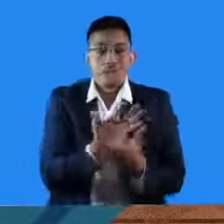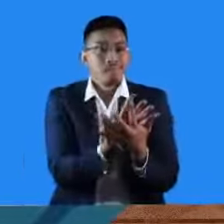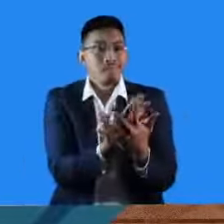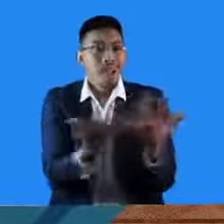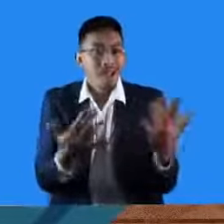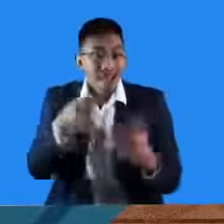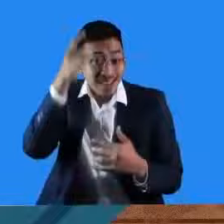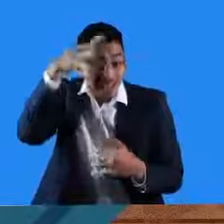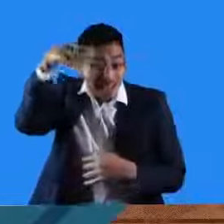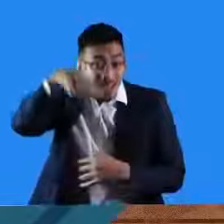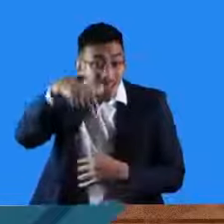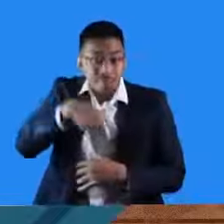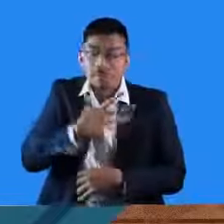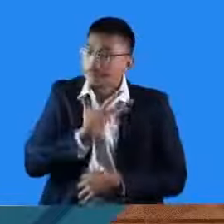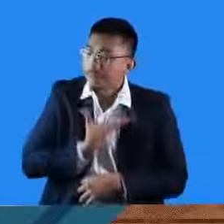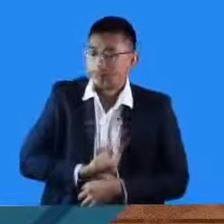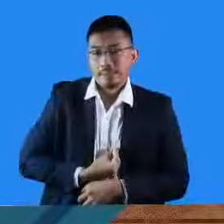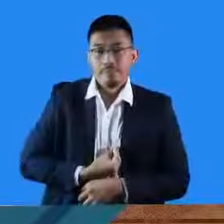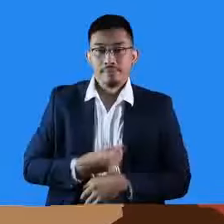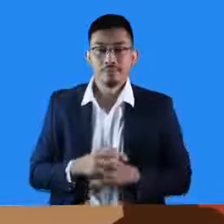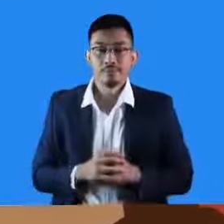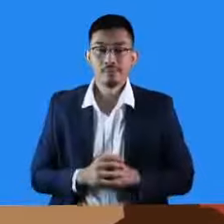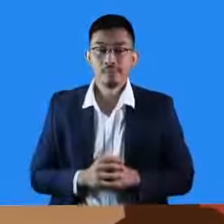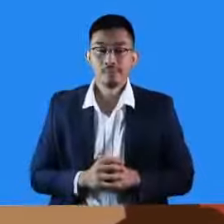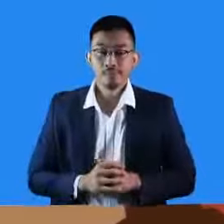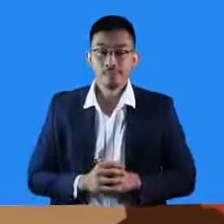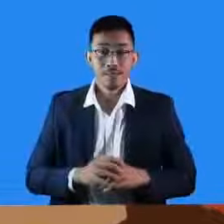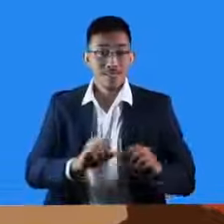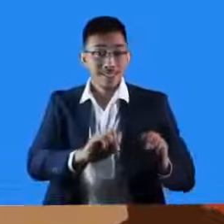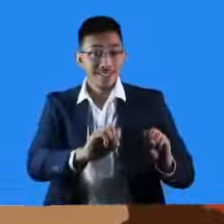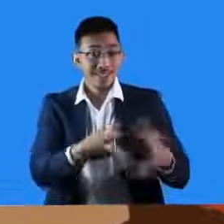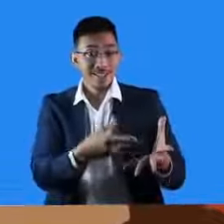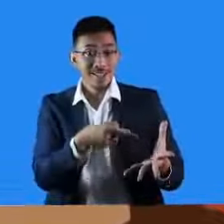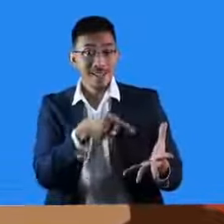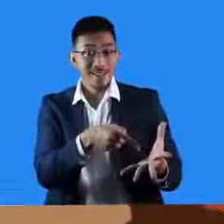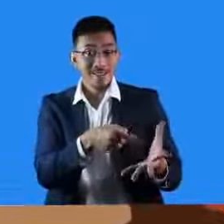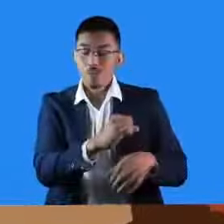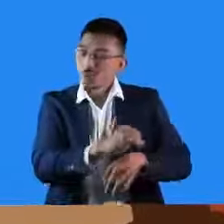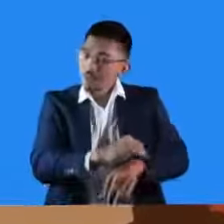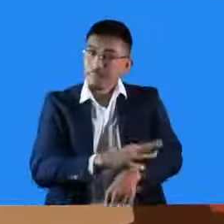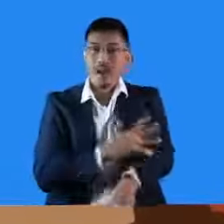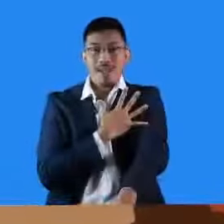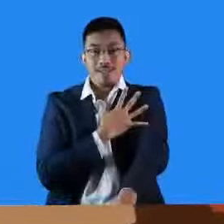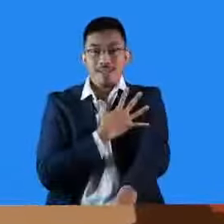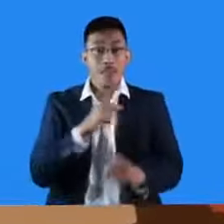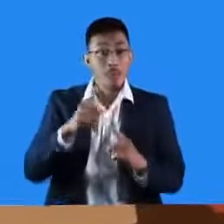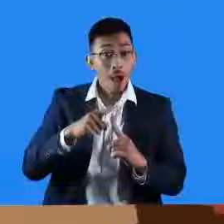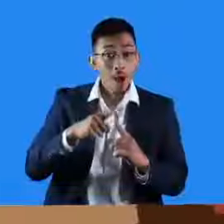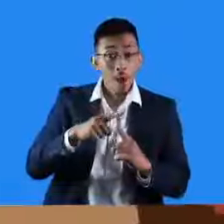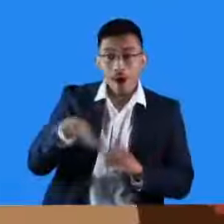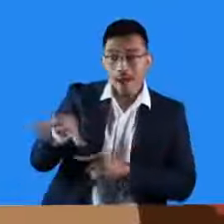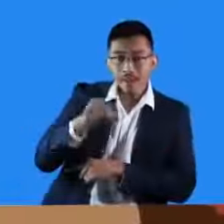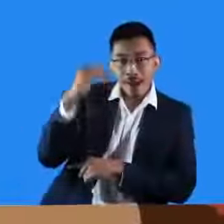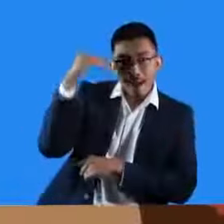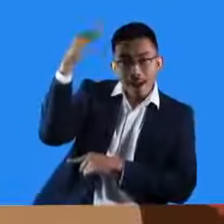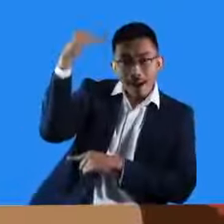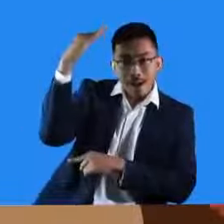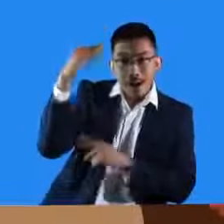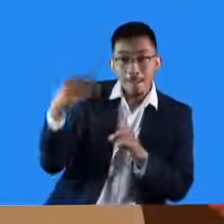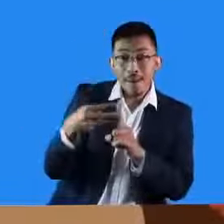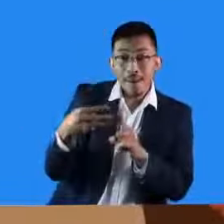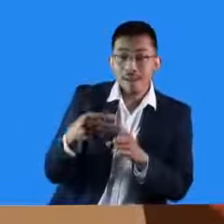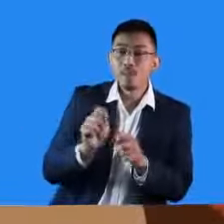karena dapat menyengsarakan warga di desanya kelak. Terinspirasi dari kejadian tersebut, Tagor mengajak